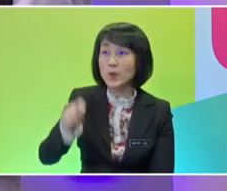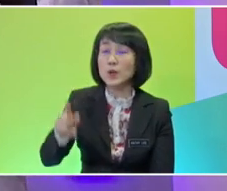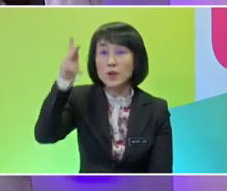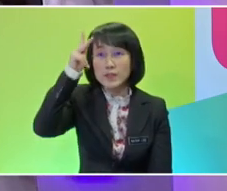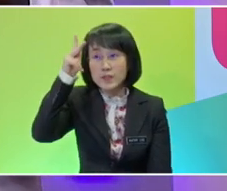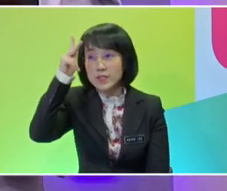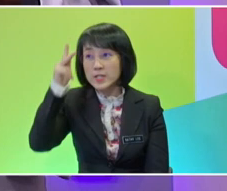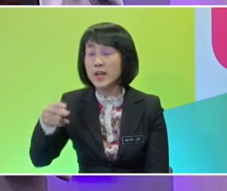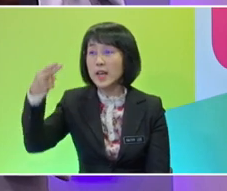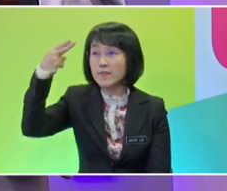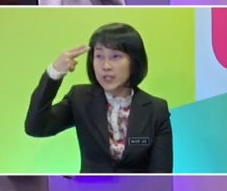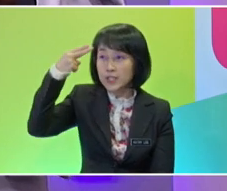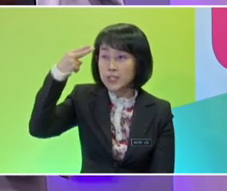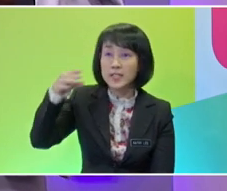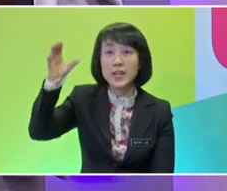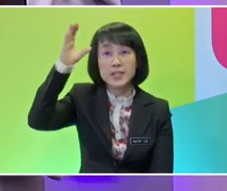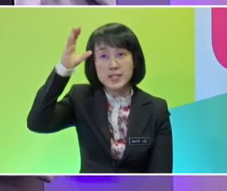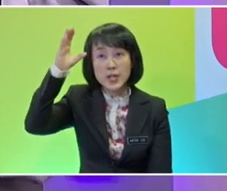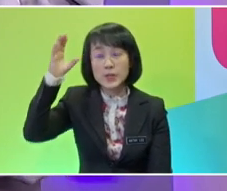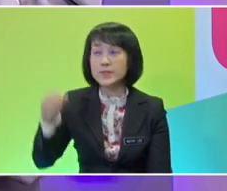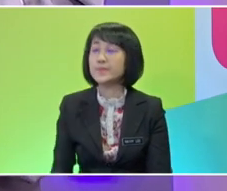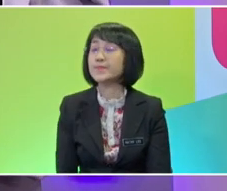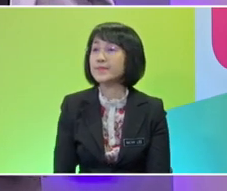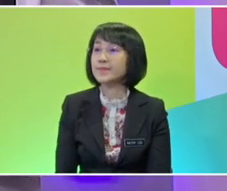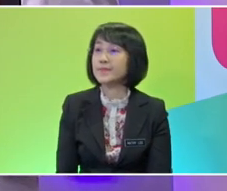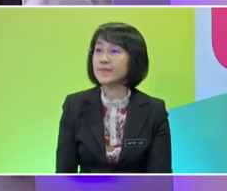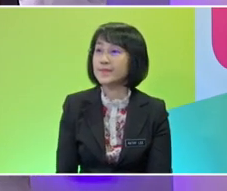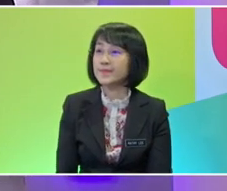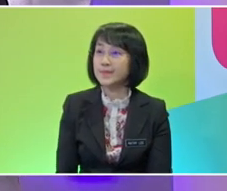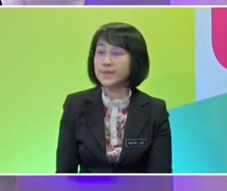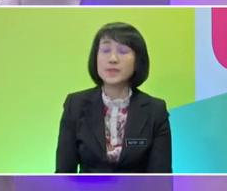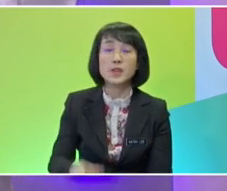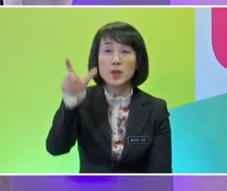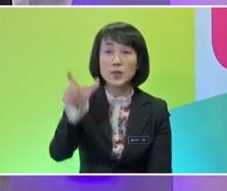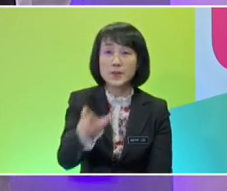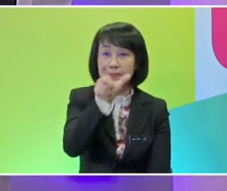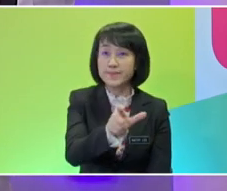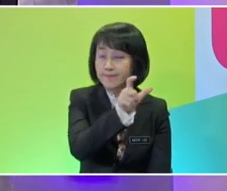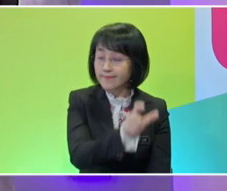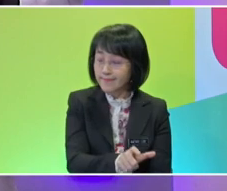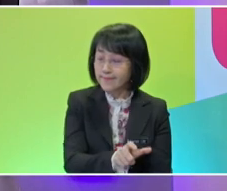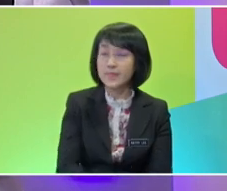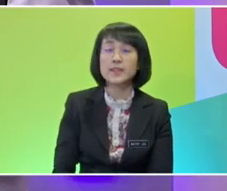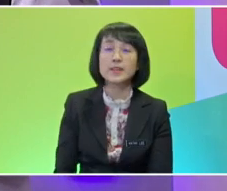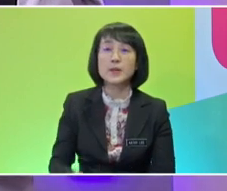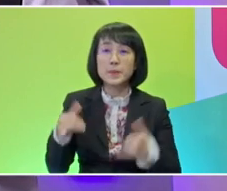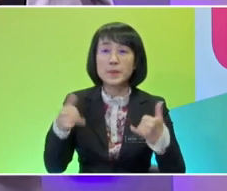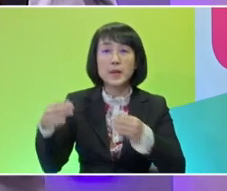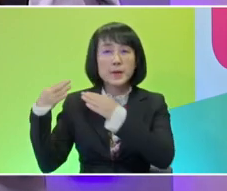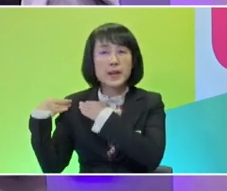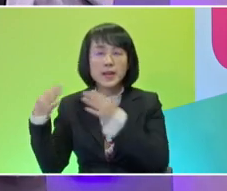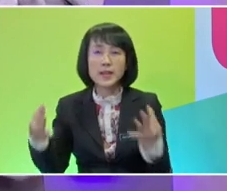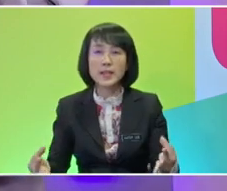ini antara individu-individu yang sebenarnya memainkan peranannya penting di dalam taman